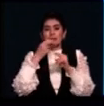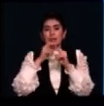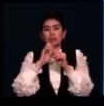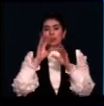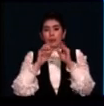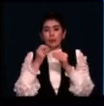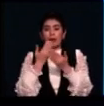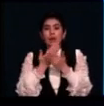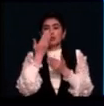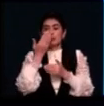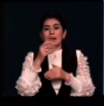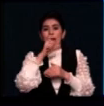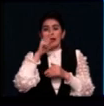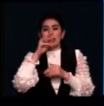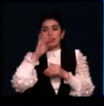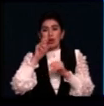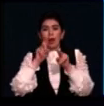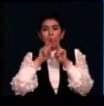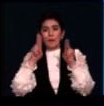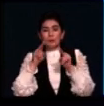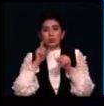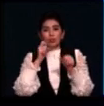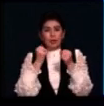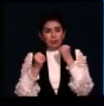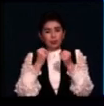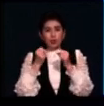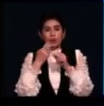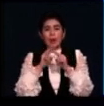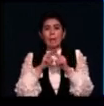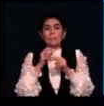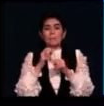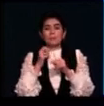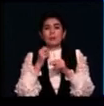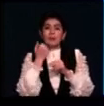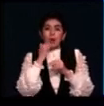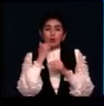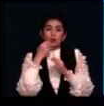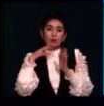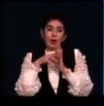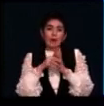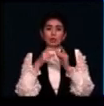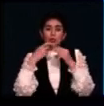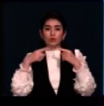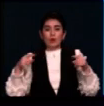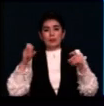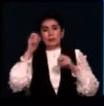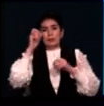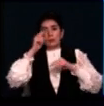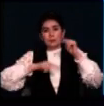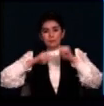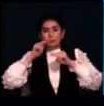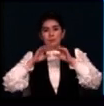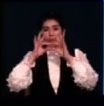Polipropilen polietilenga qaraganda ancha pishiq mahsulot hisoblanadi. Turli qurilmalarning qismlari,